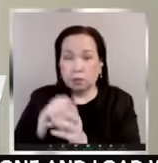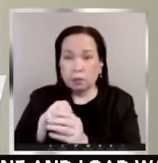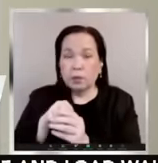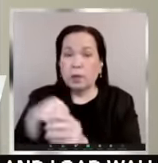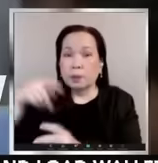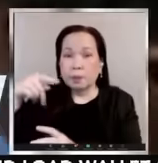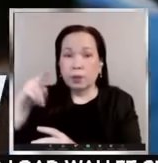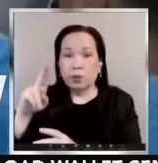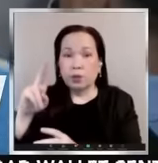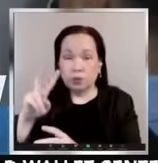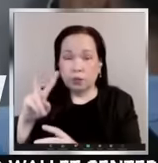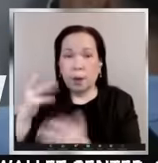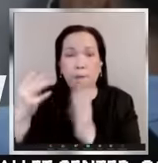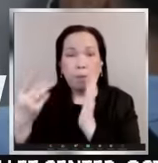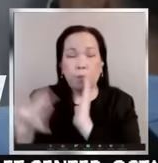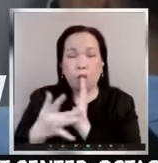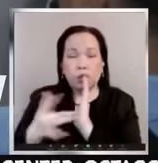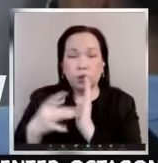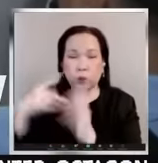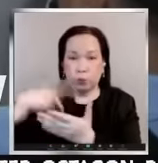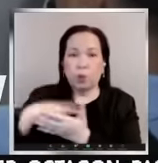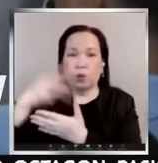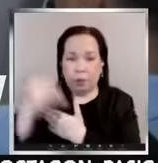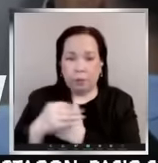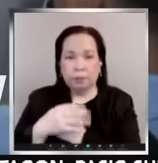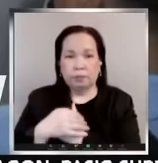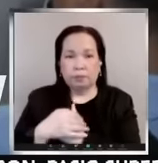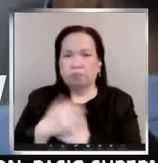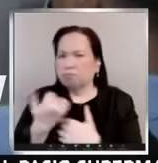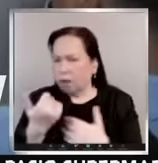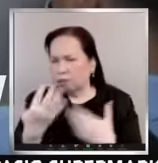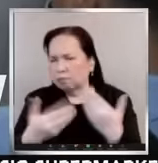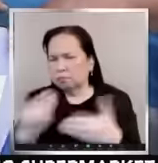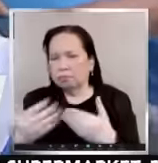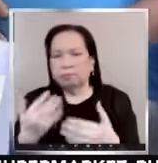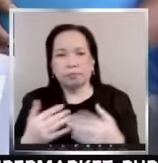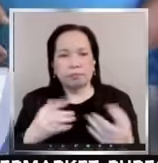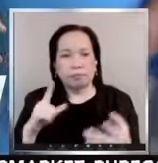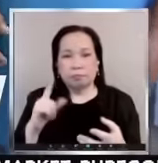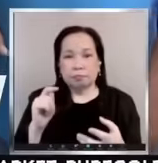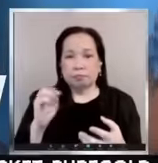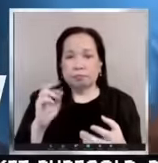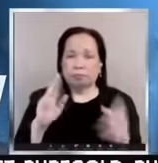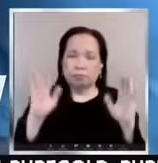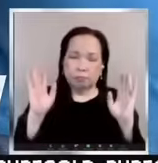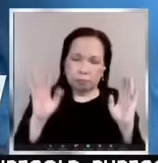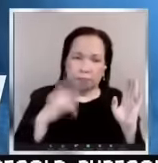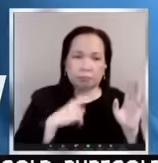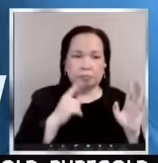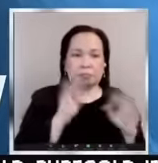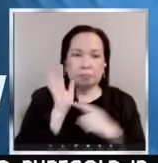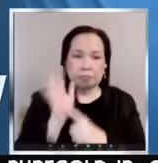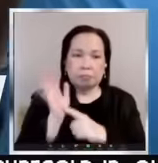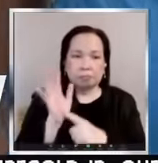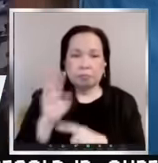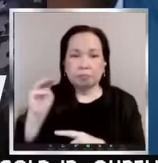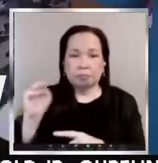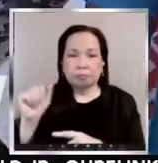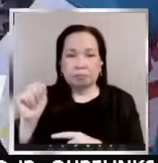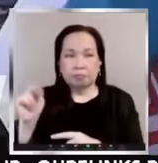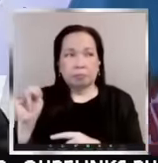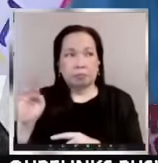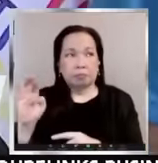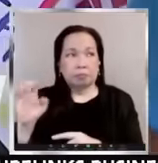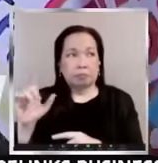po will follow. Walang pahayag ang LTFRB sa ikakasang welga ng Manibela. Kaugnay naman ang piston. Piston na lang po yung